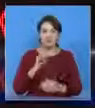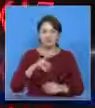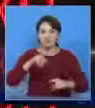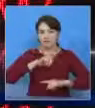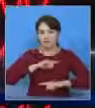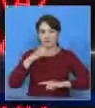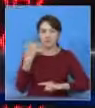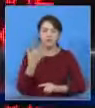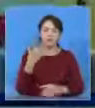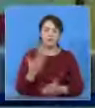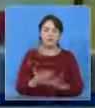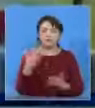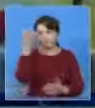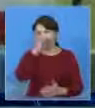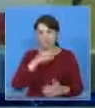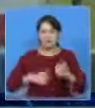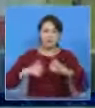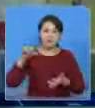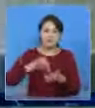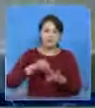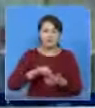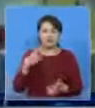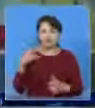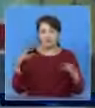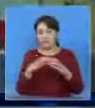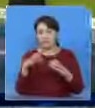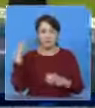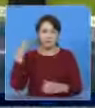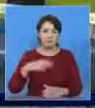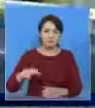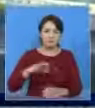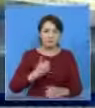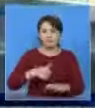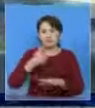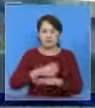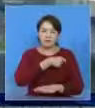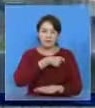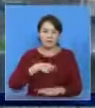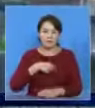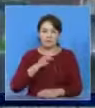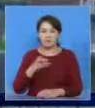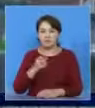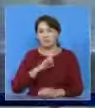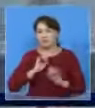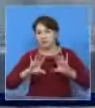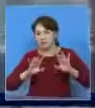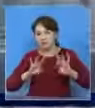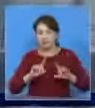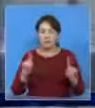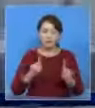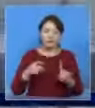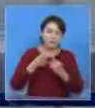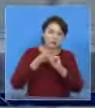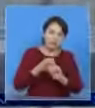финишировала пятой. В этом году в соревнованиях принимают участие две сборные Актюбинской области. Главный тренер команды Азамат Сарбасов рассказал, что из-за